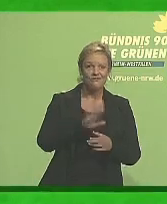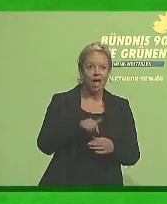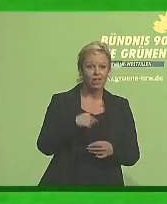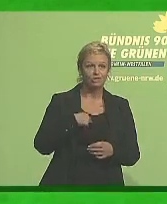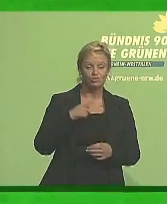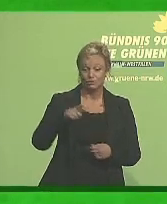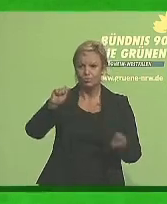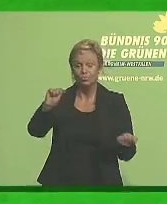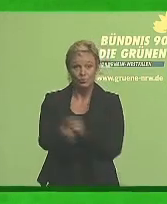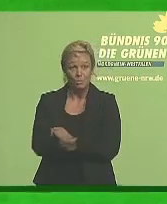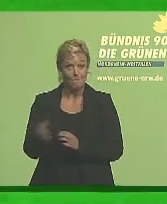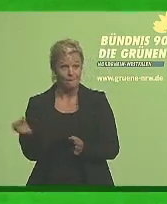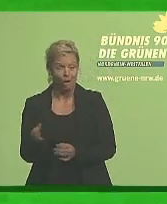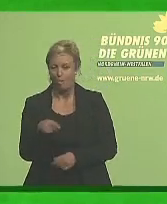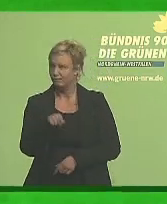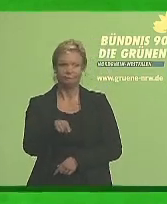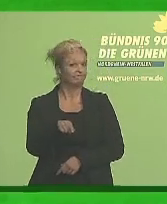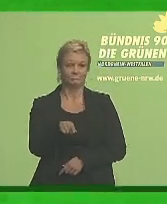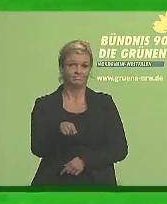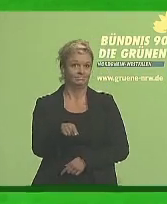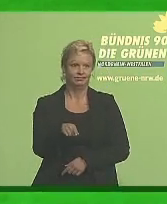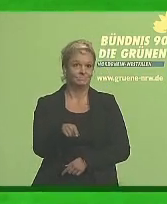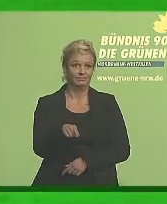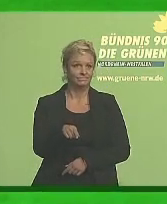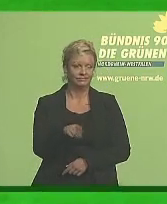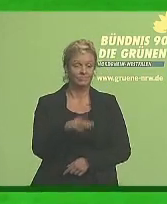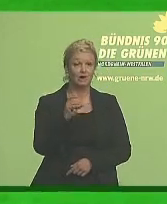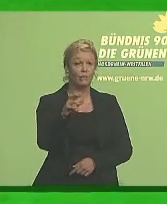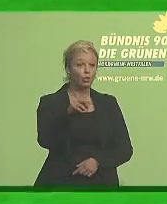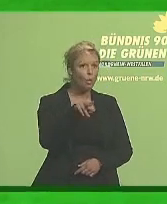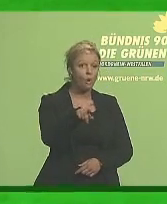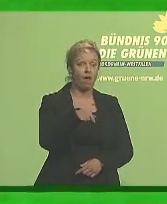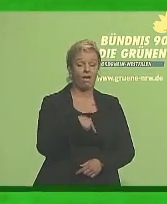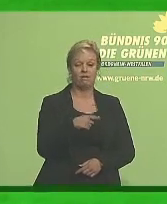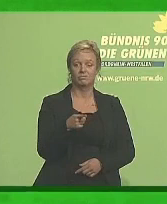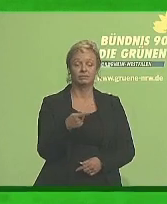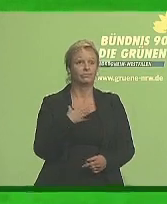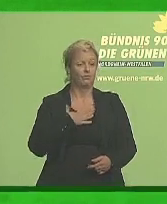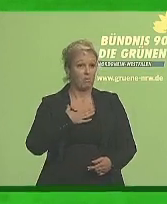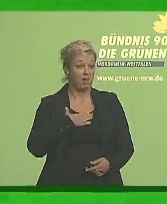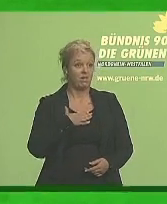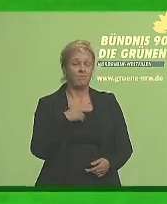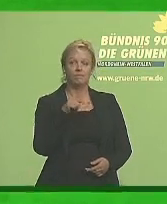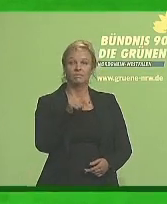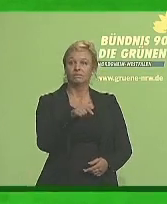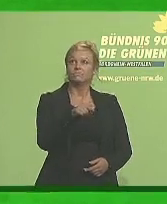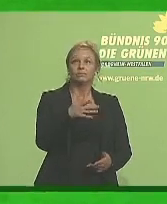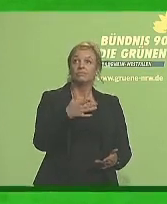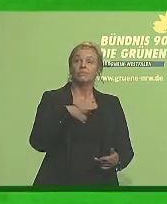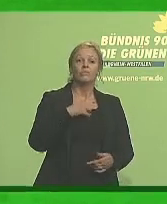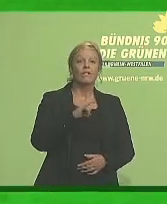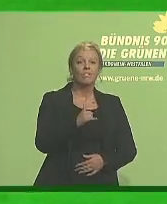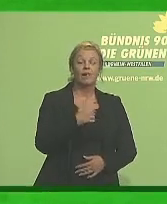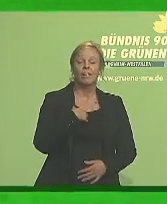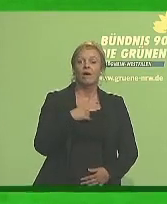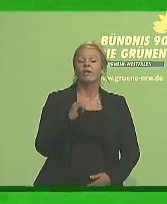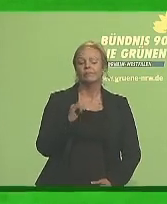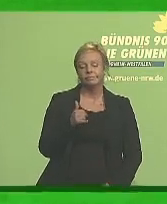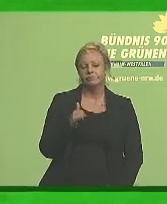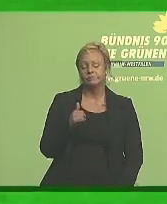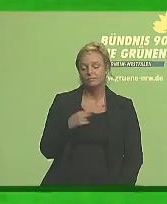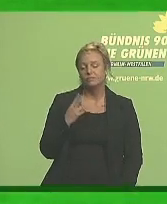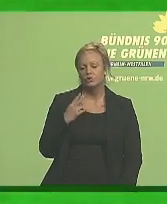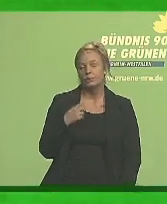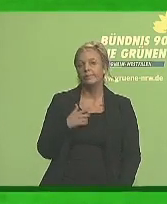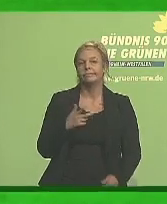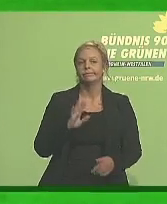notwendigerweise entstehen muss, sondern Doha steht eigentlich mehr dafür, dass Einsichten doch plötzlich wieder